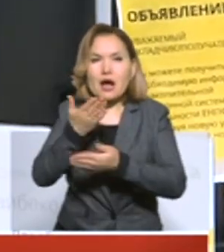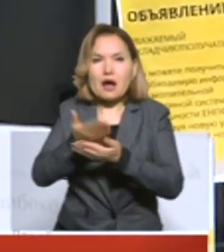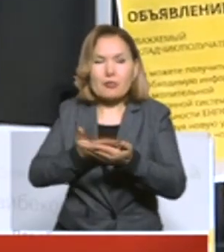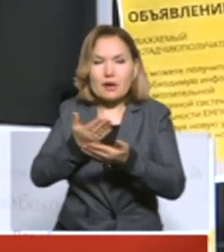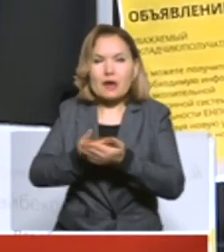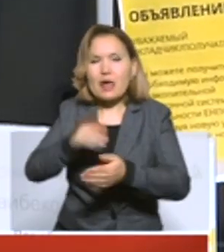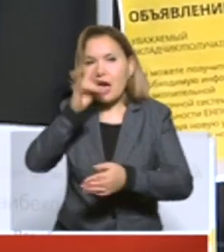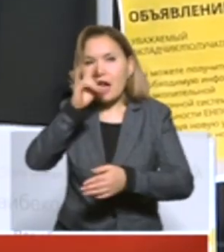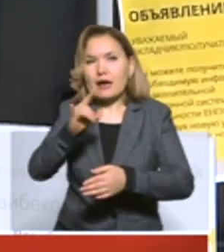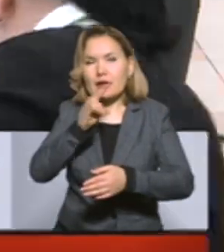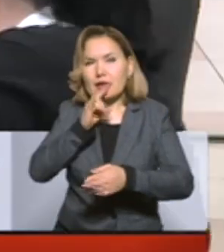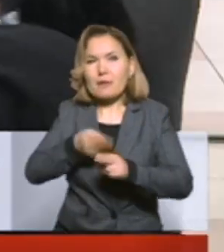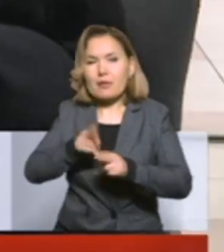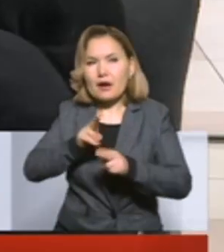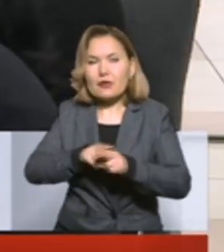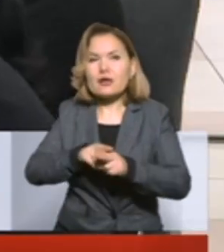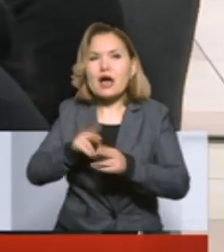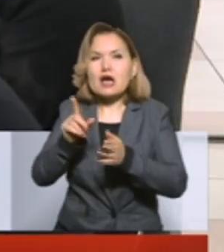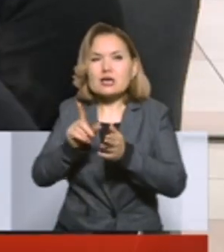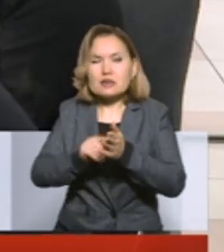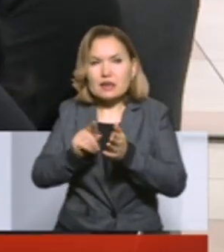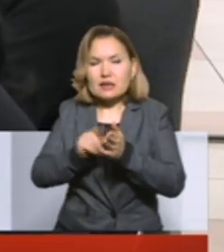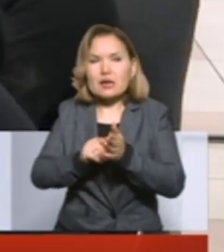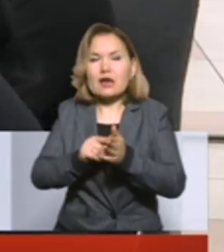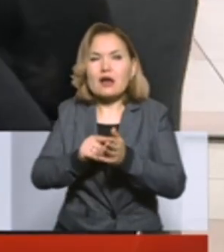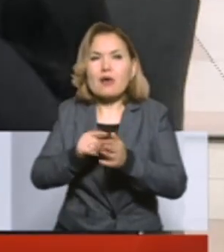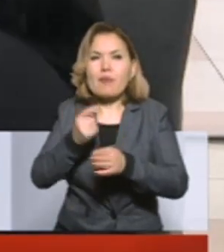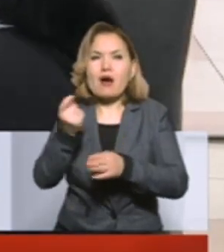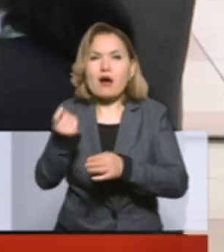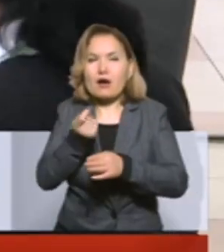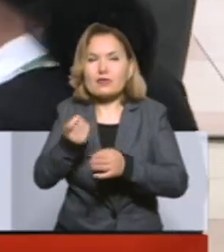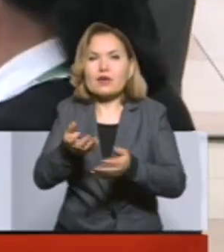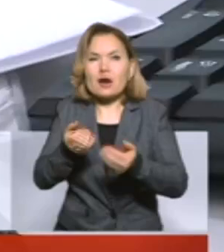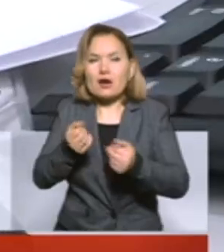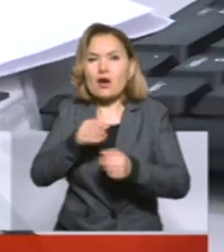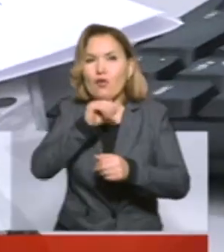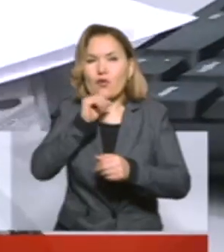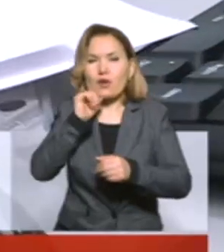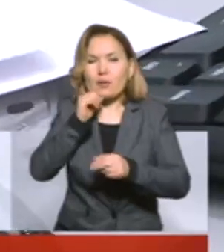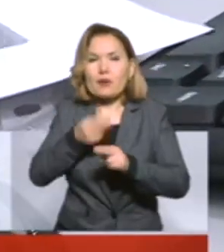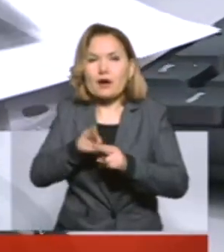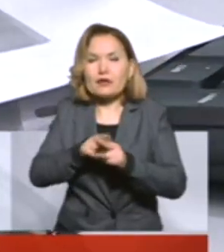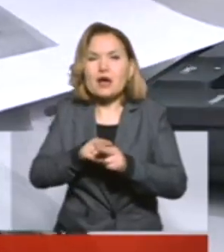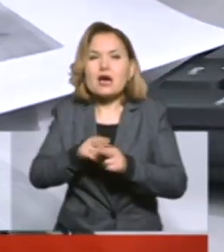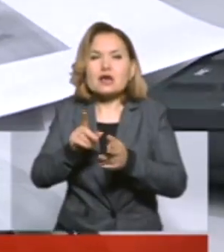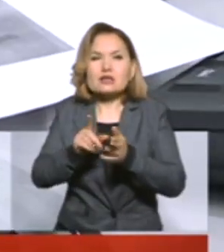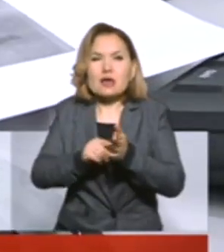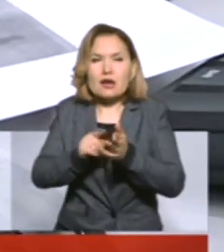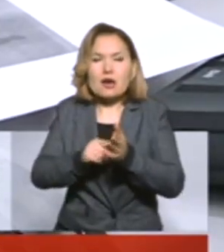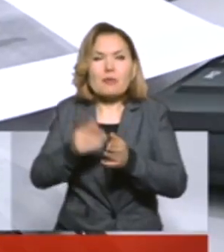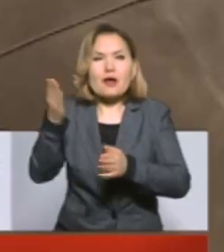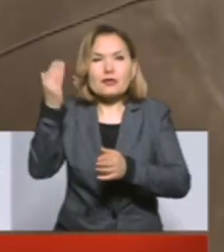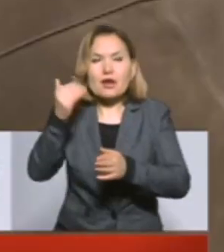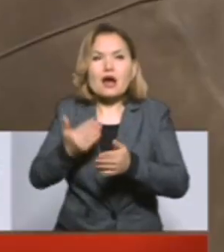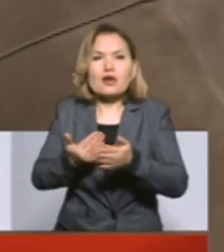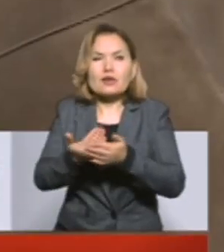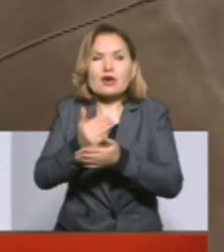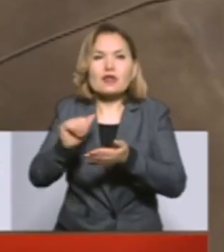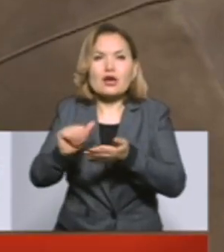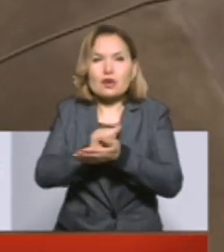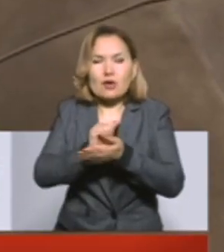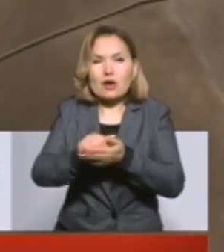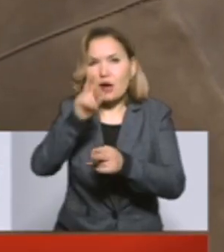айтуынша, елімізде бейнетінің зейнетін көре алмай жүрген қария көп. Өткені көбінің белгілі бір кезеңде жұмыс істеген растайтын